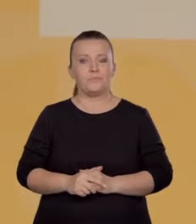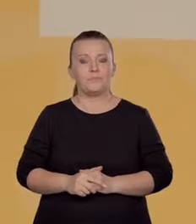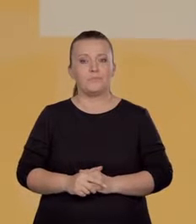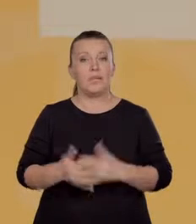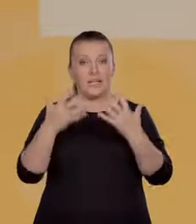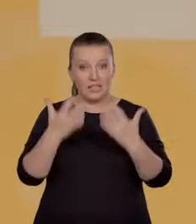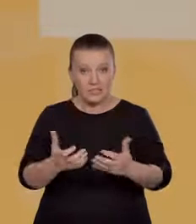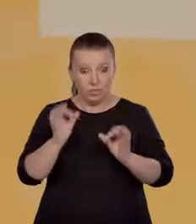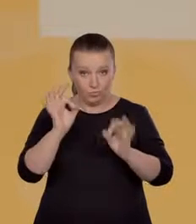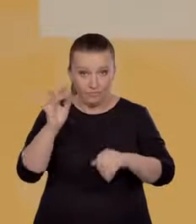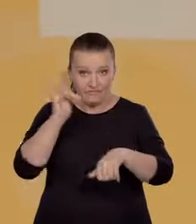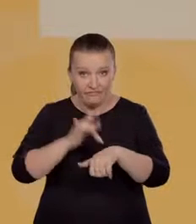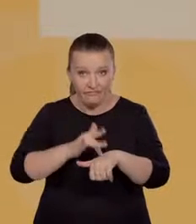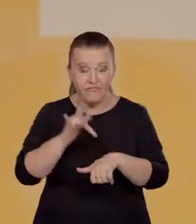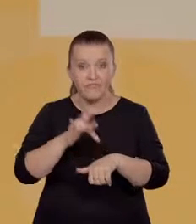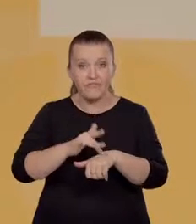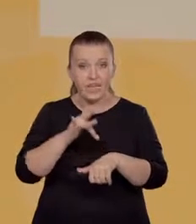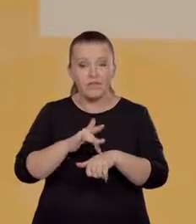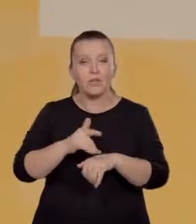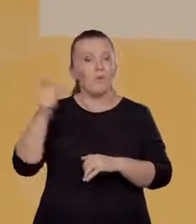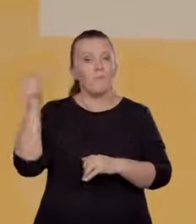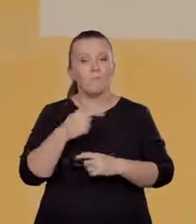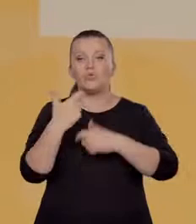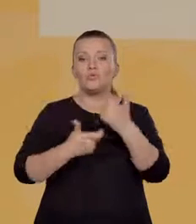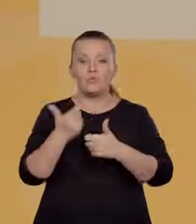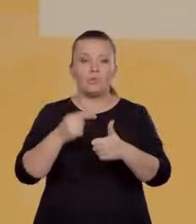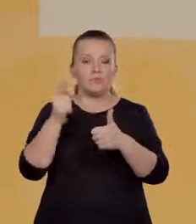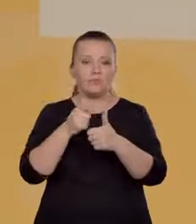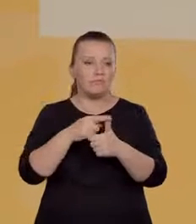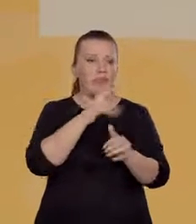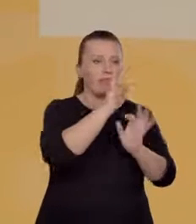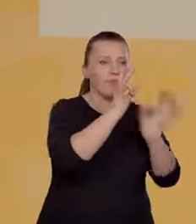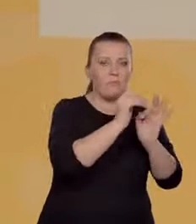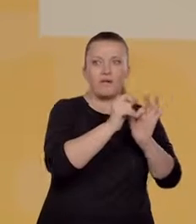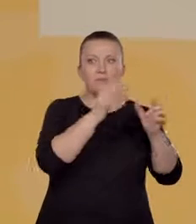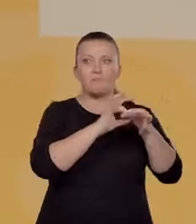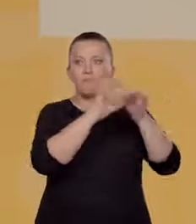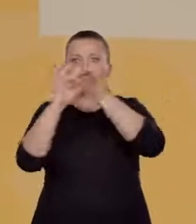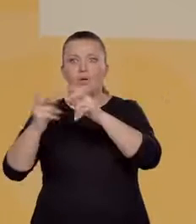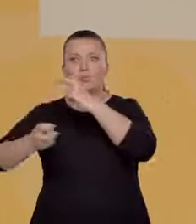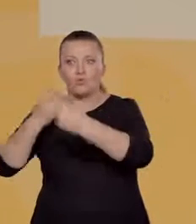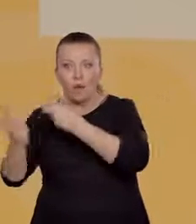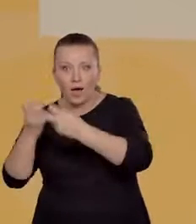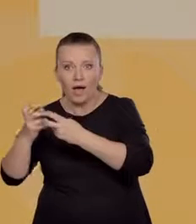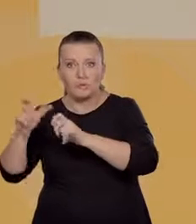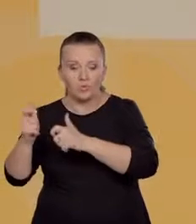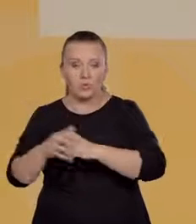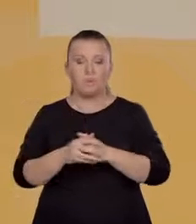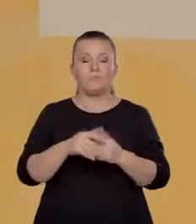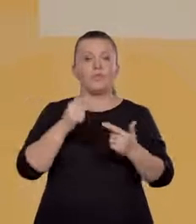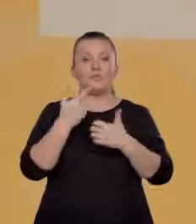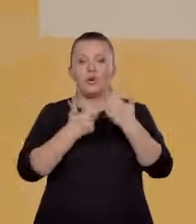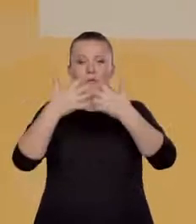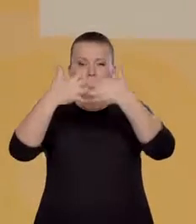w tym przypadku związane było z powiązaniem danych z szukanymi, wykonaniem odpowiednich obliczeń chemicznych,